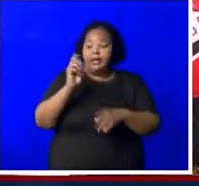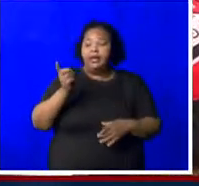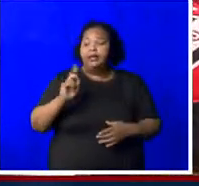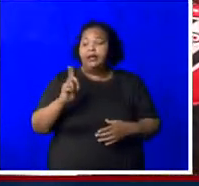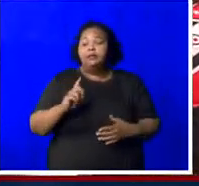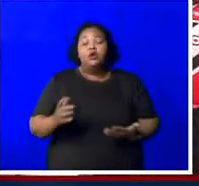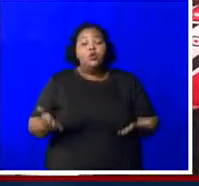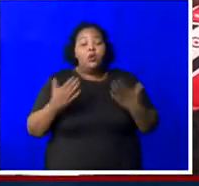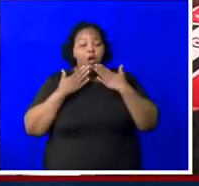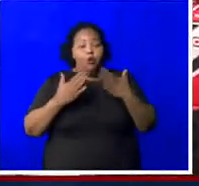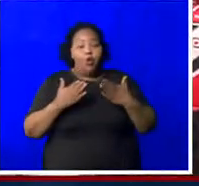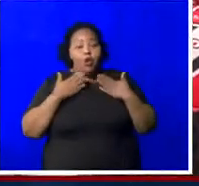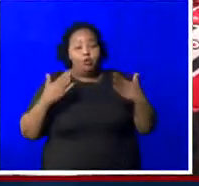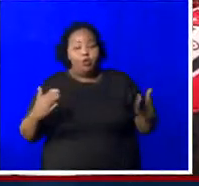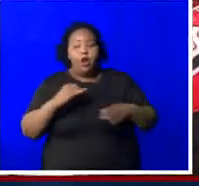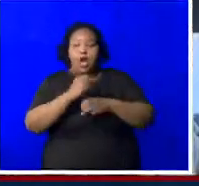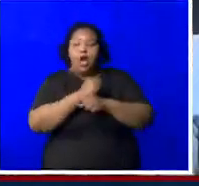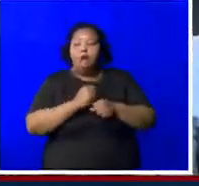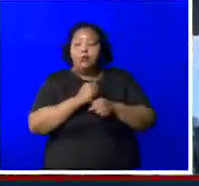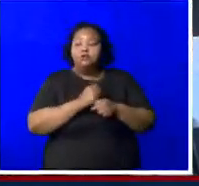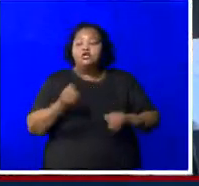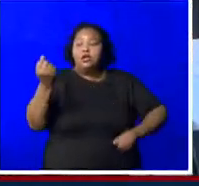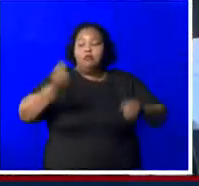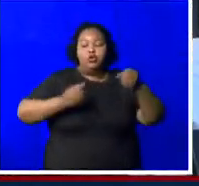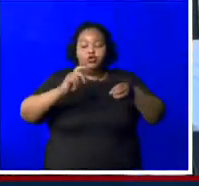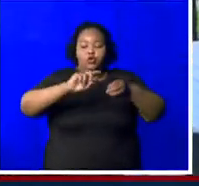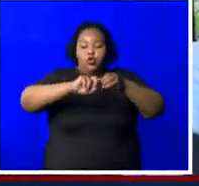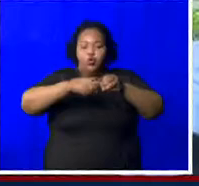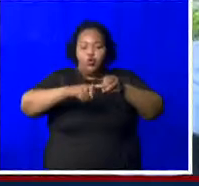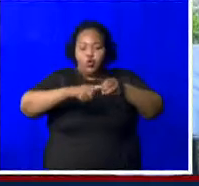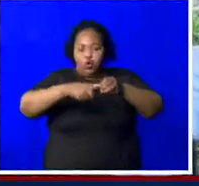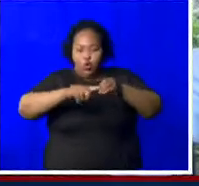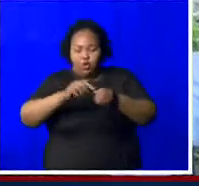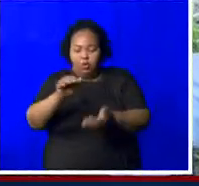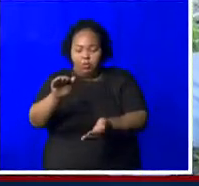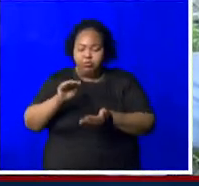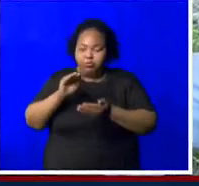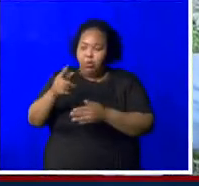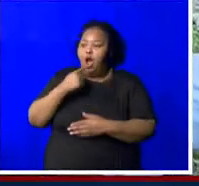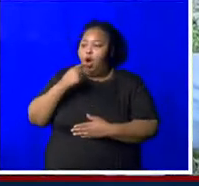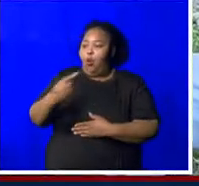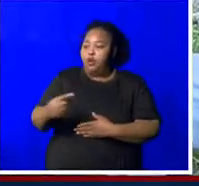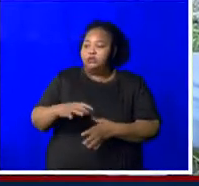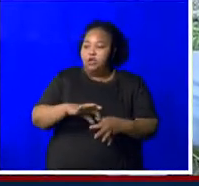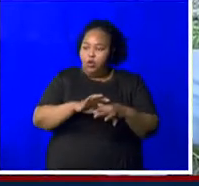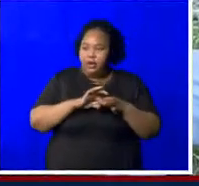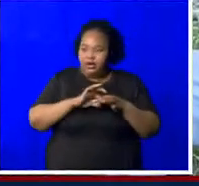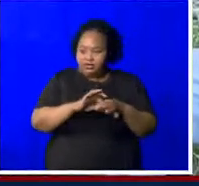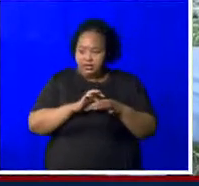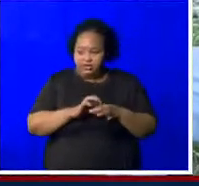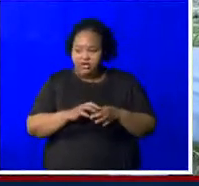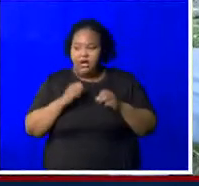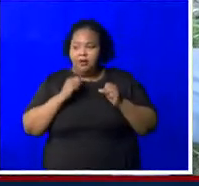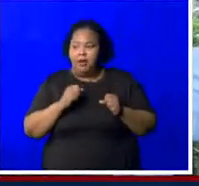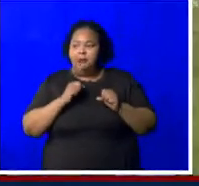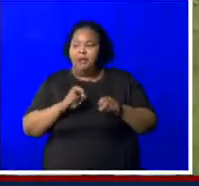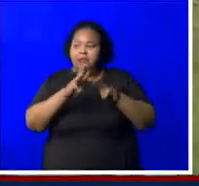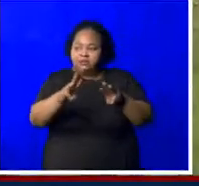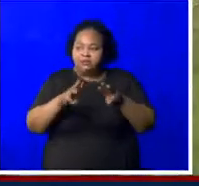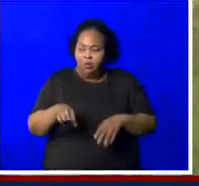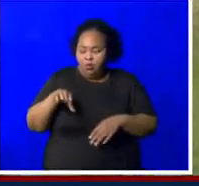ngalolu sito lapha abesaveta khona ukuthi leli bandla litimisele ukuhlobisa lendzawo yakashali kanye naletinye tindzawo lapha